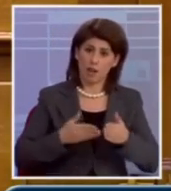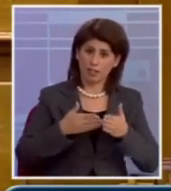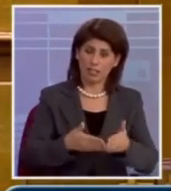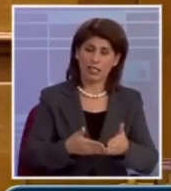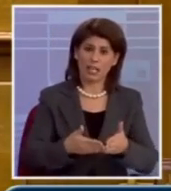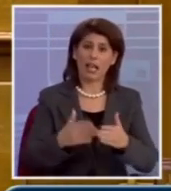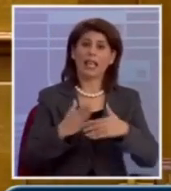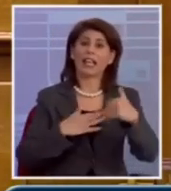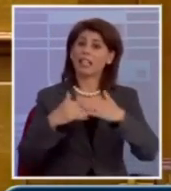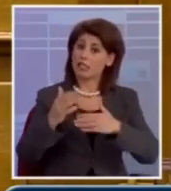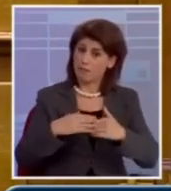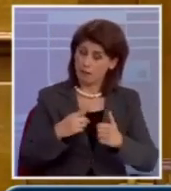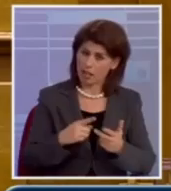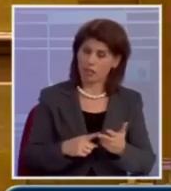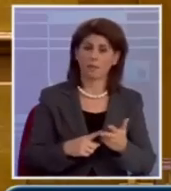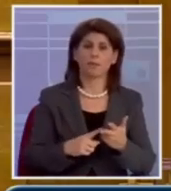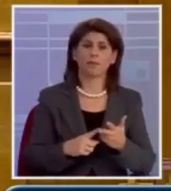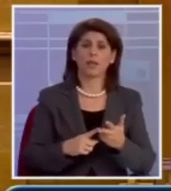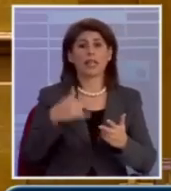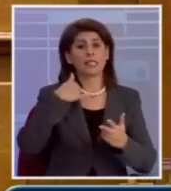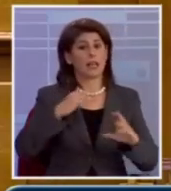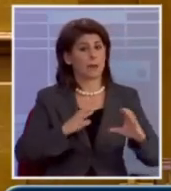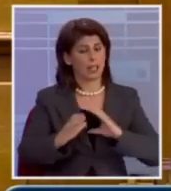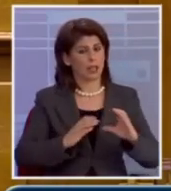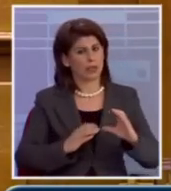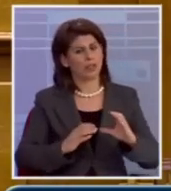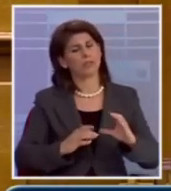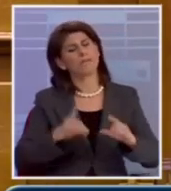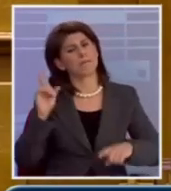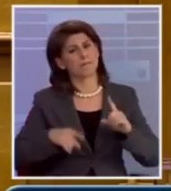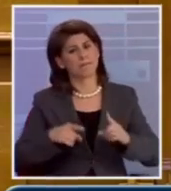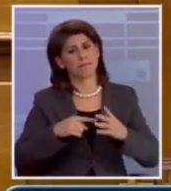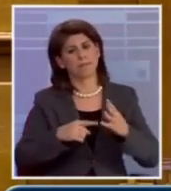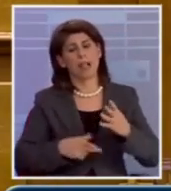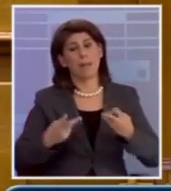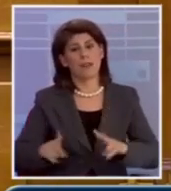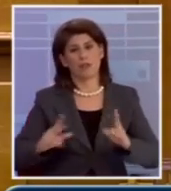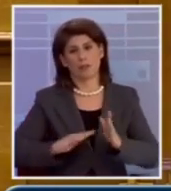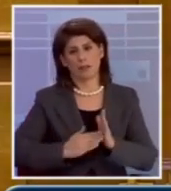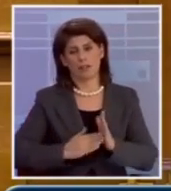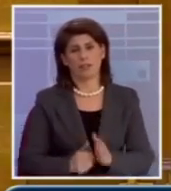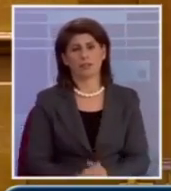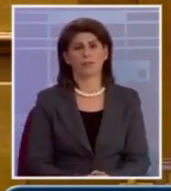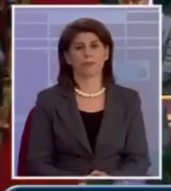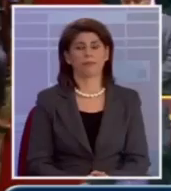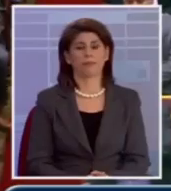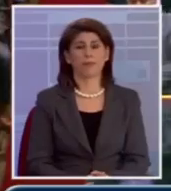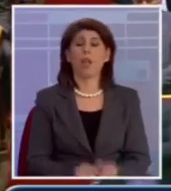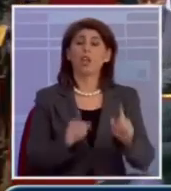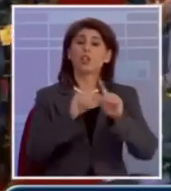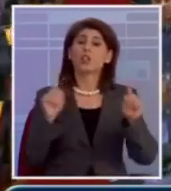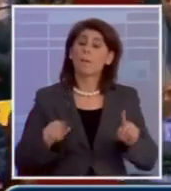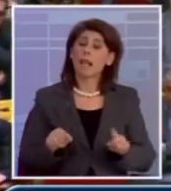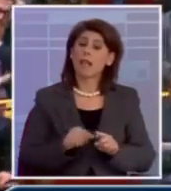οι κατασκευές, οι τηλεπικοινωνίες και ορισμένες απελευθερωμένες υπηρεσίες. Στο πλαίσιο